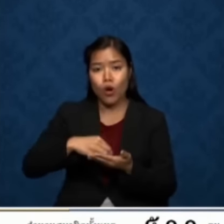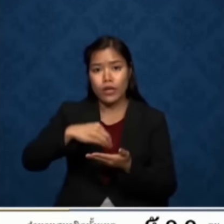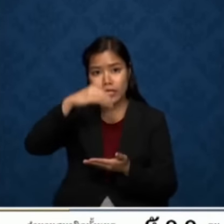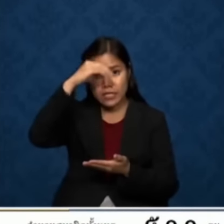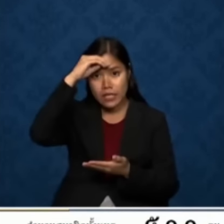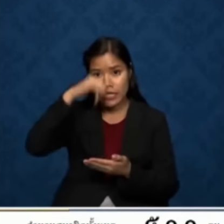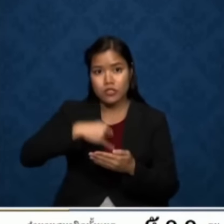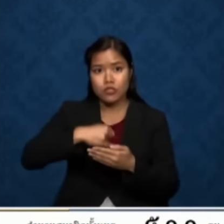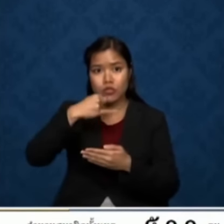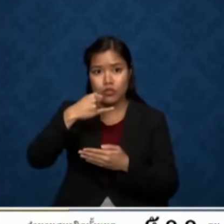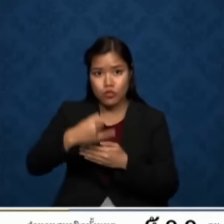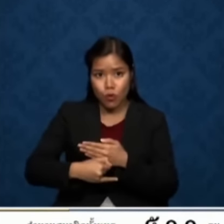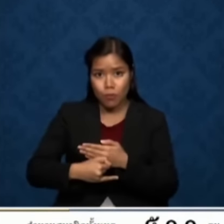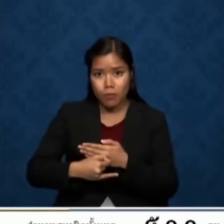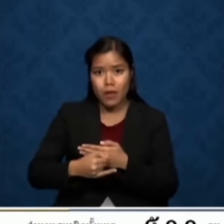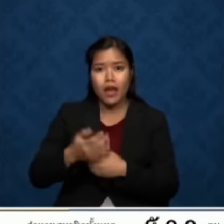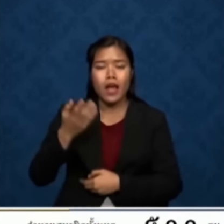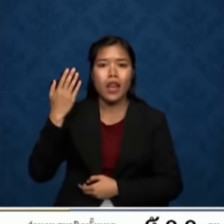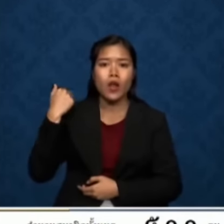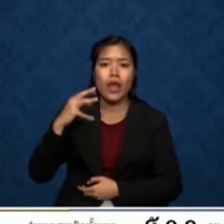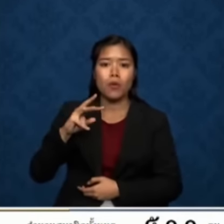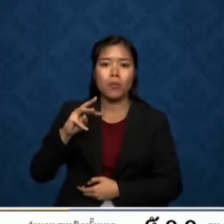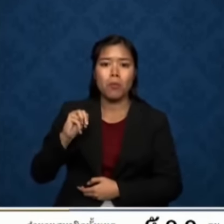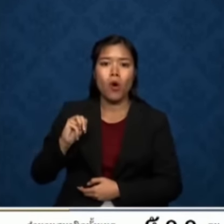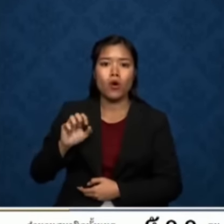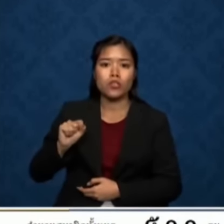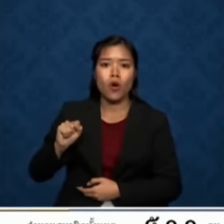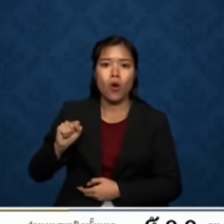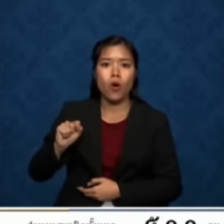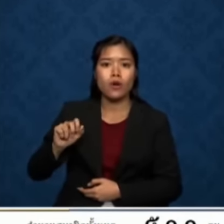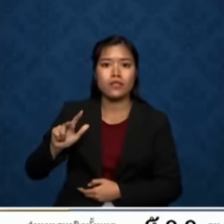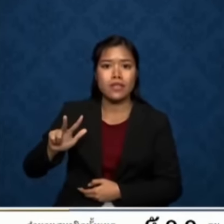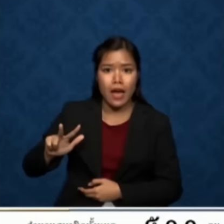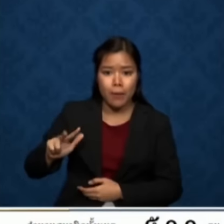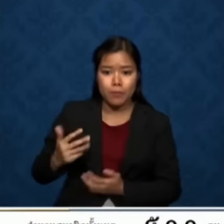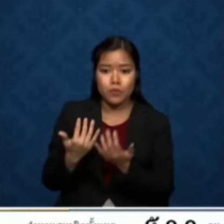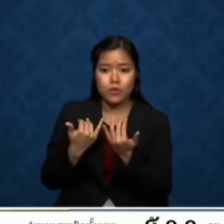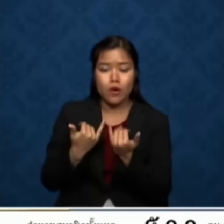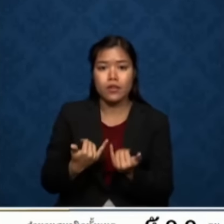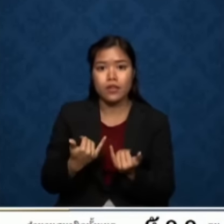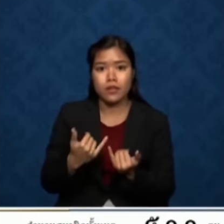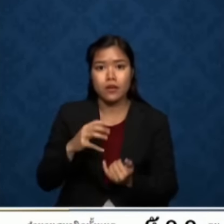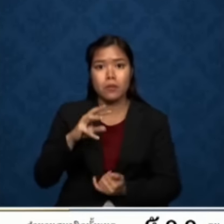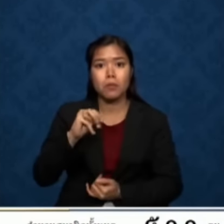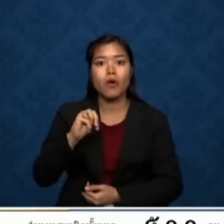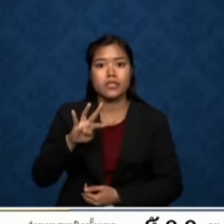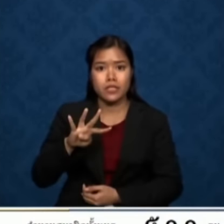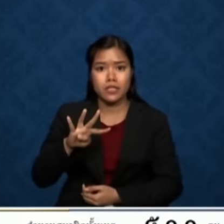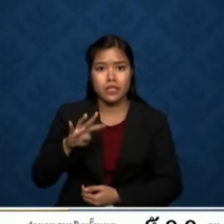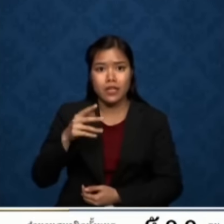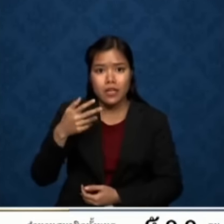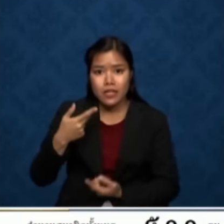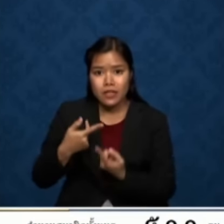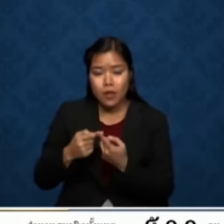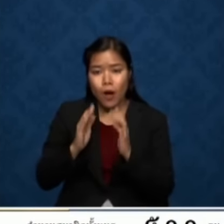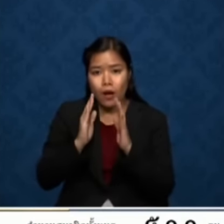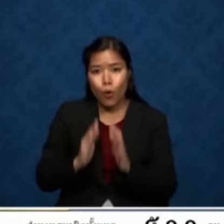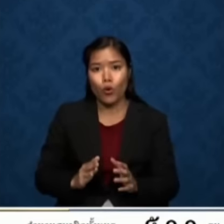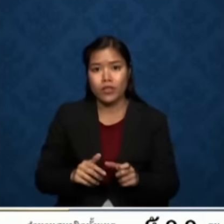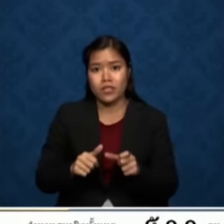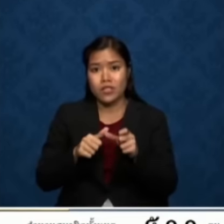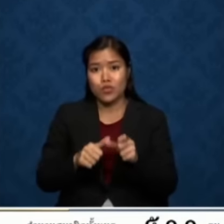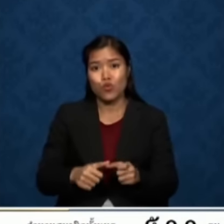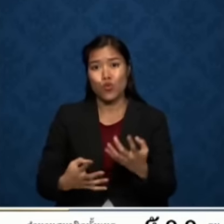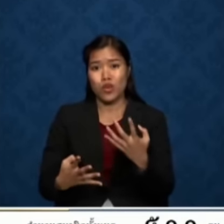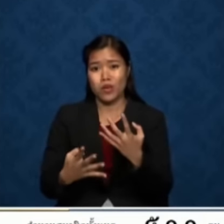ม.4แต่เป็นไปได้อย่างไรที่คนที่เข้าไปอยู่ในเรือนจำเกือบ 80% ถ้า